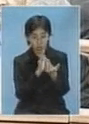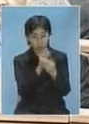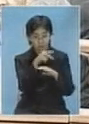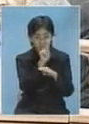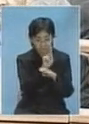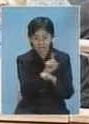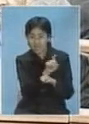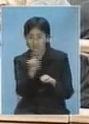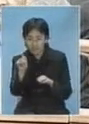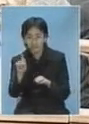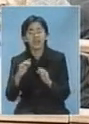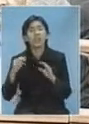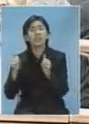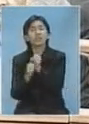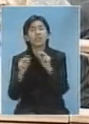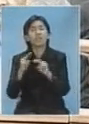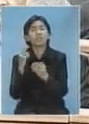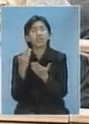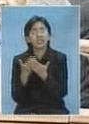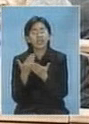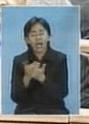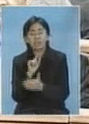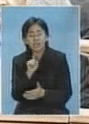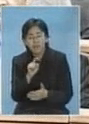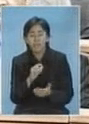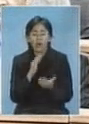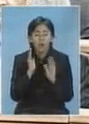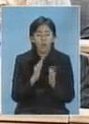ตอบสิครับโครงการพักหนี้ดีของท่านกี่คนมาพักครับ